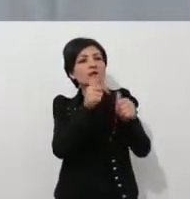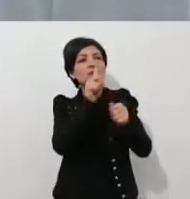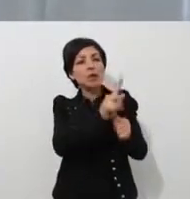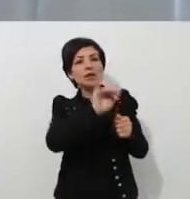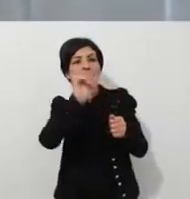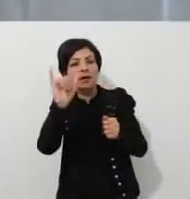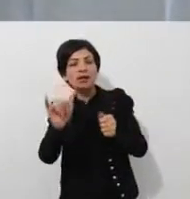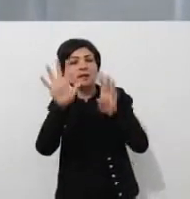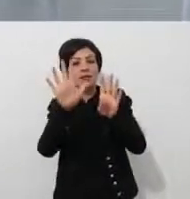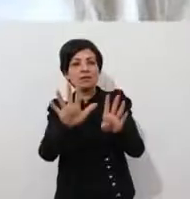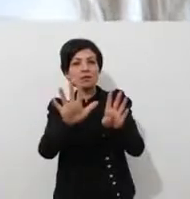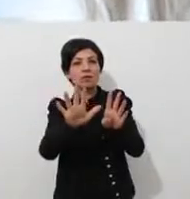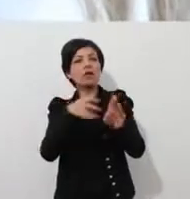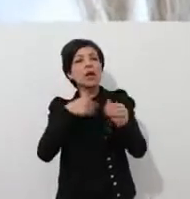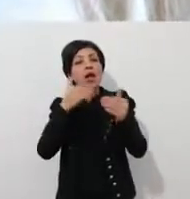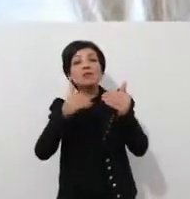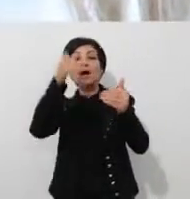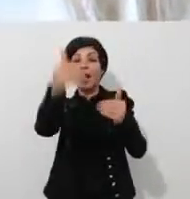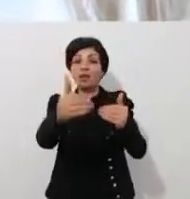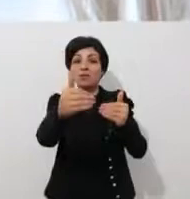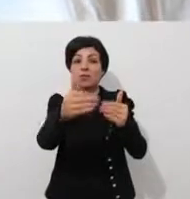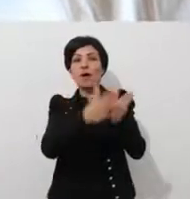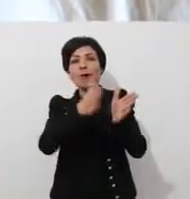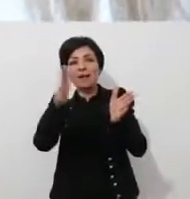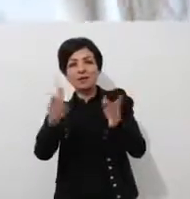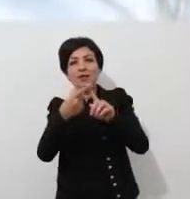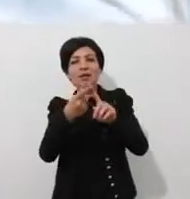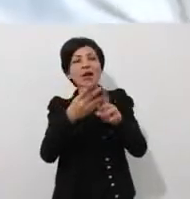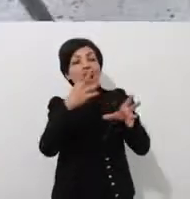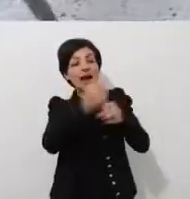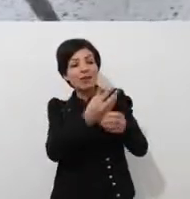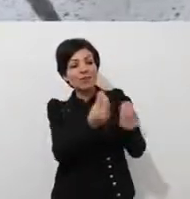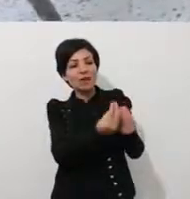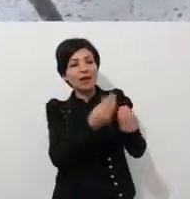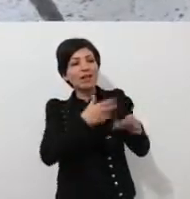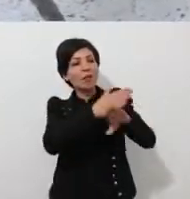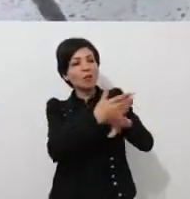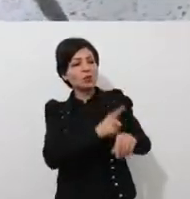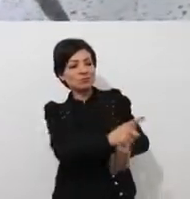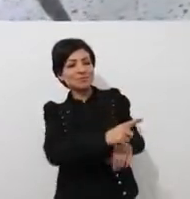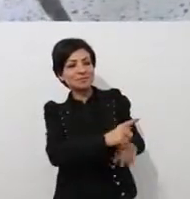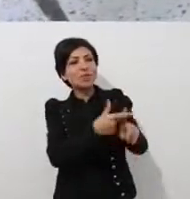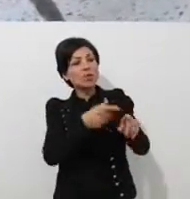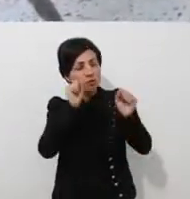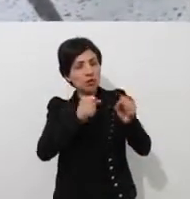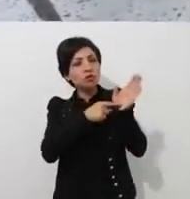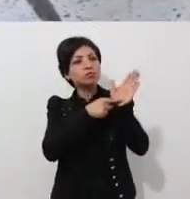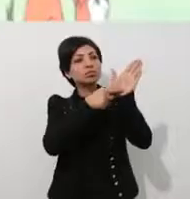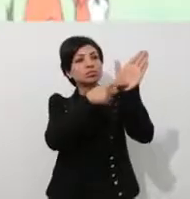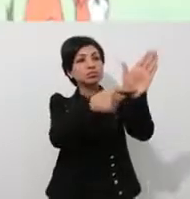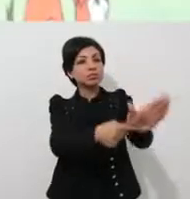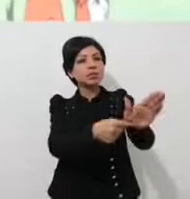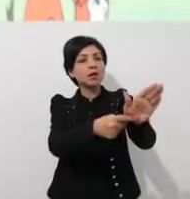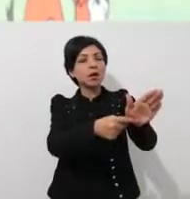1 لـ9 ما عادش هذاك باش نرجعوا له، تو باش نقدموا مرحلة أخرى، باش نعملوا مع بعضنا المشروع الإفرادي إن شاء الله، باش نشوفوا وين